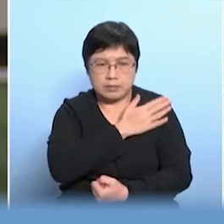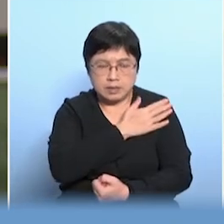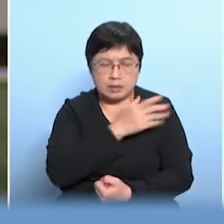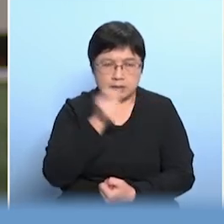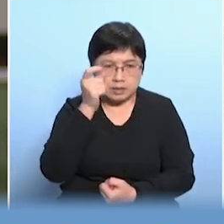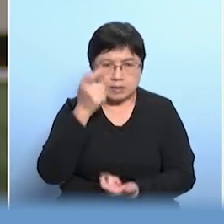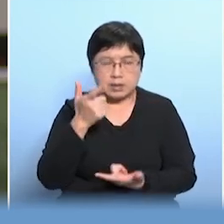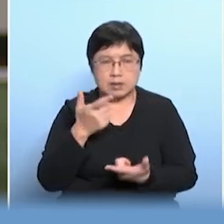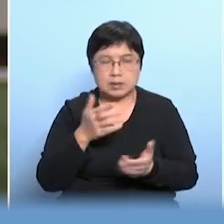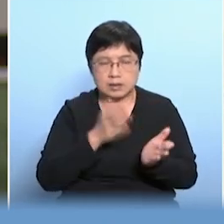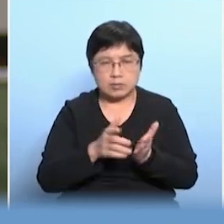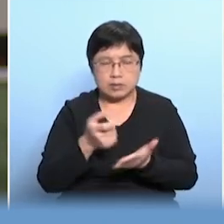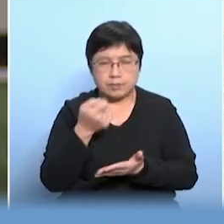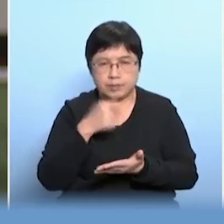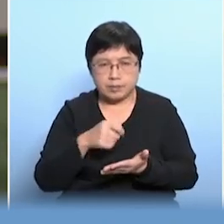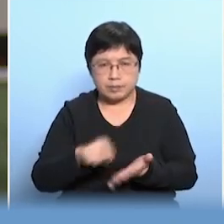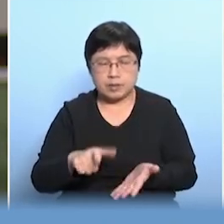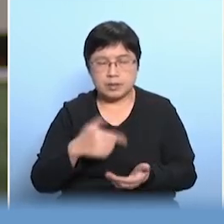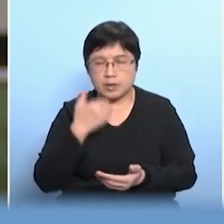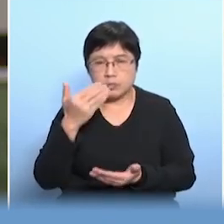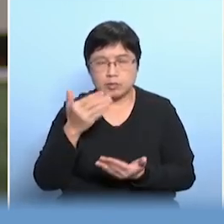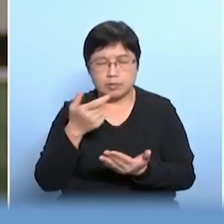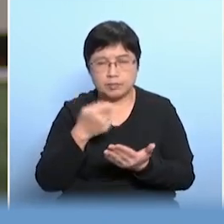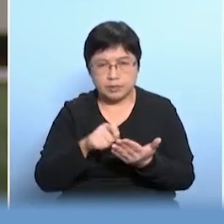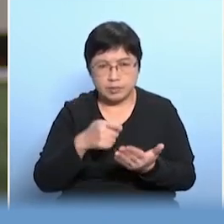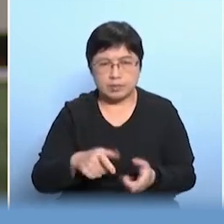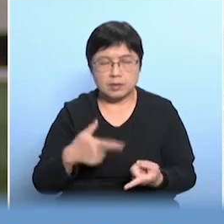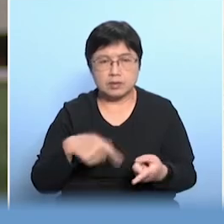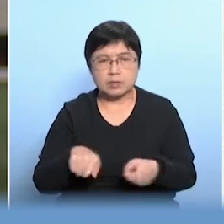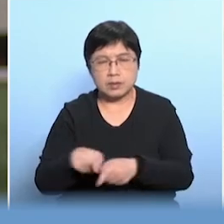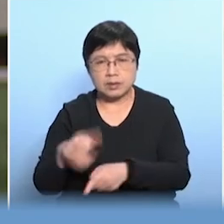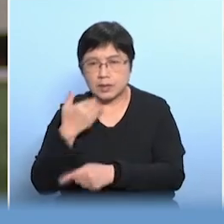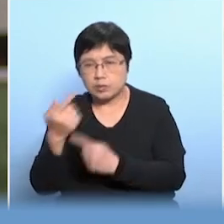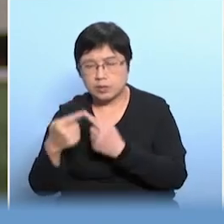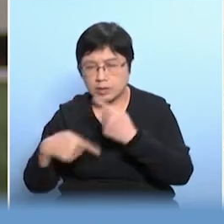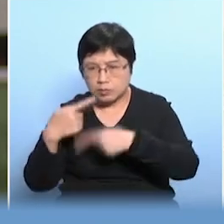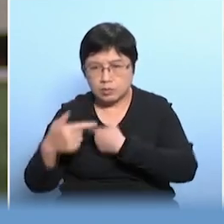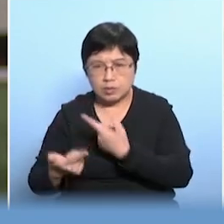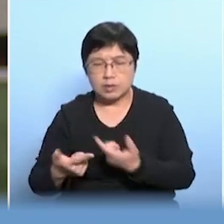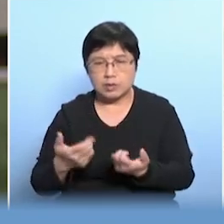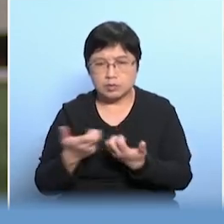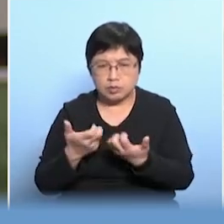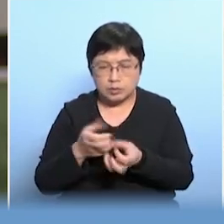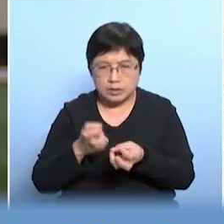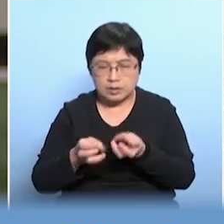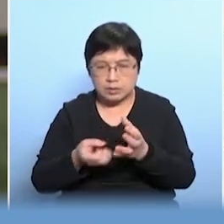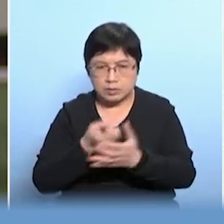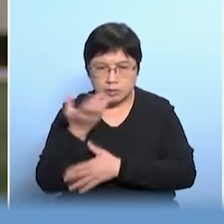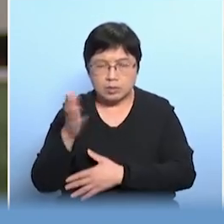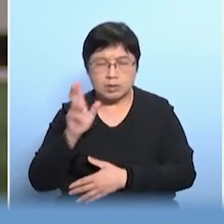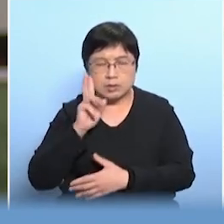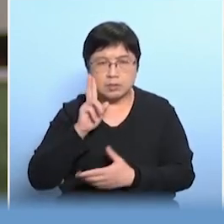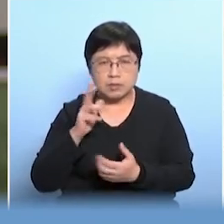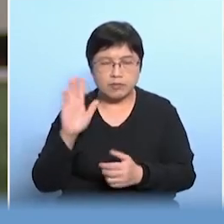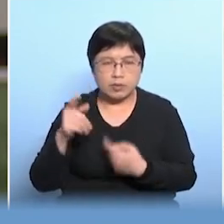也都需要簡化程序、投訴程序，怎樣去加強和投訴人的溝通，加強數據披露和強化風